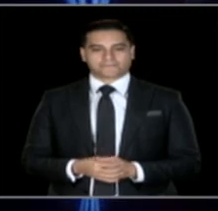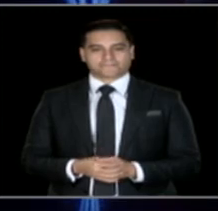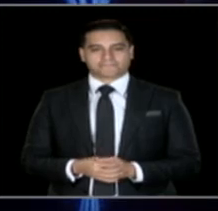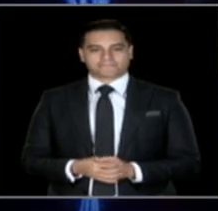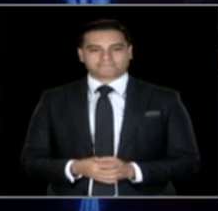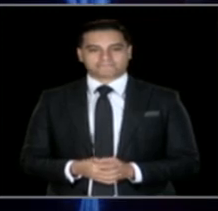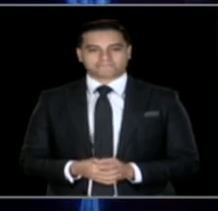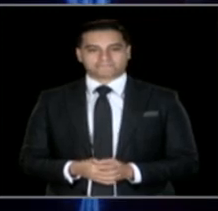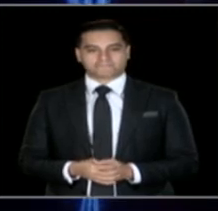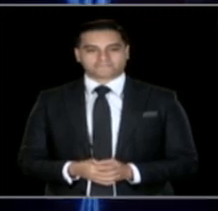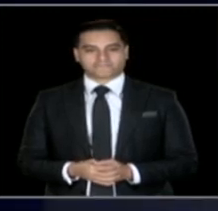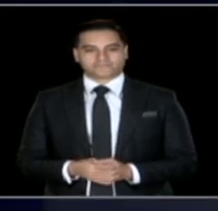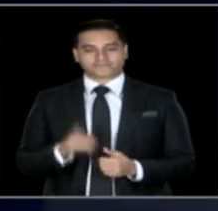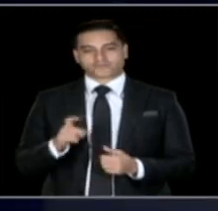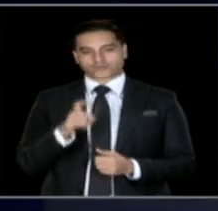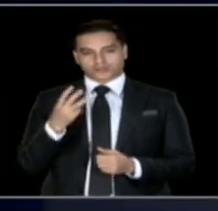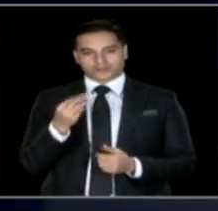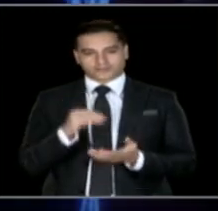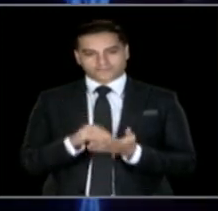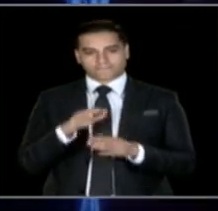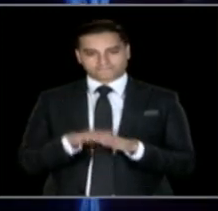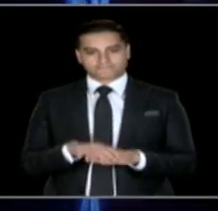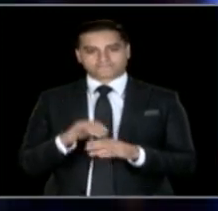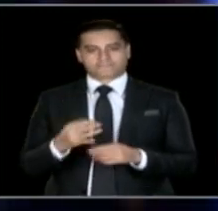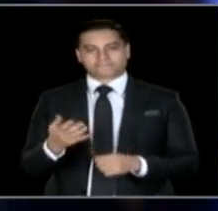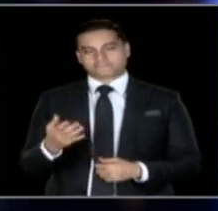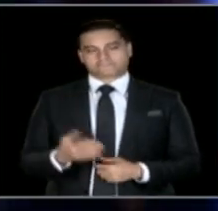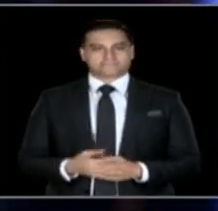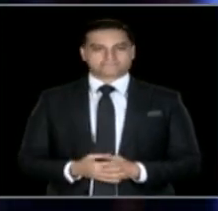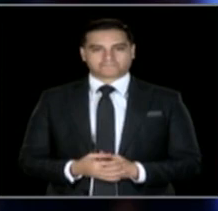الذهنية. سؤال ب 30 نقطة، دوس على البازر.